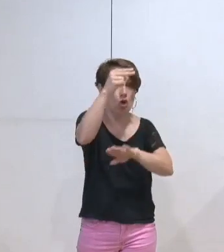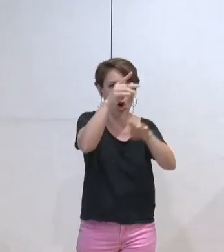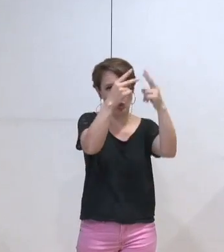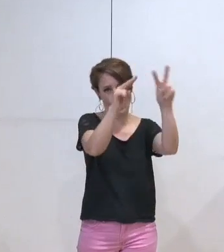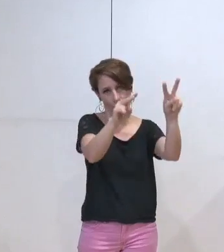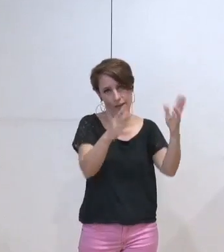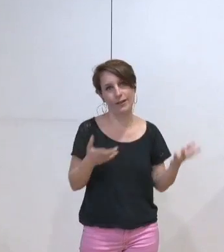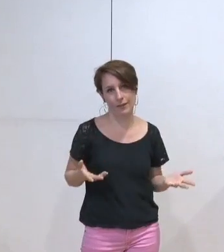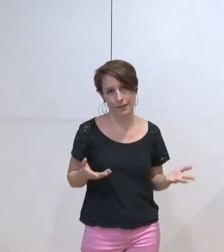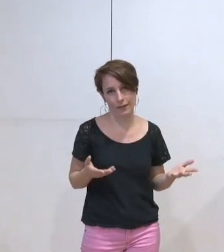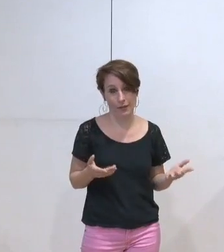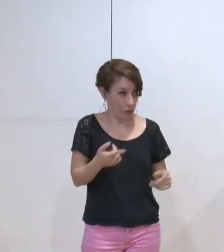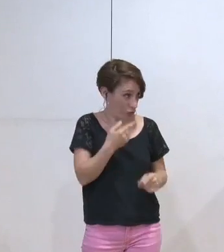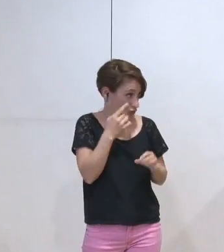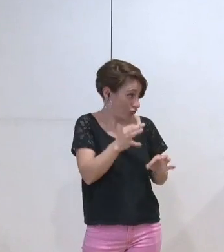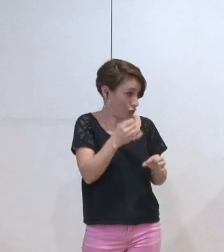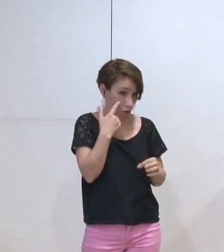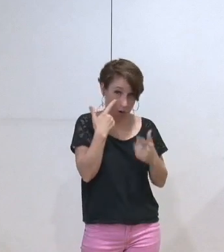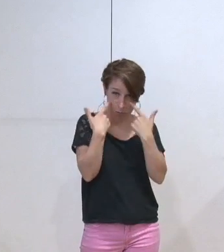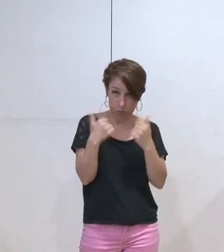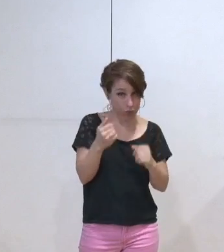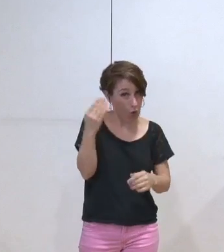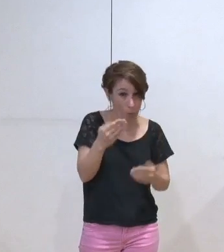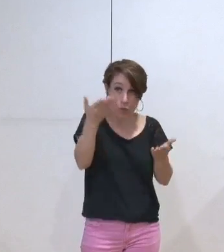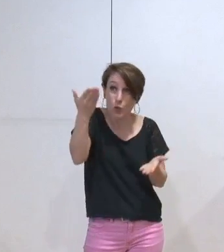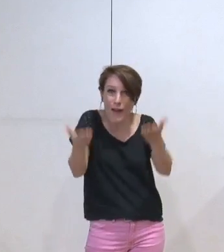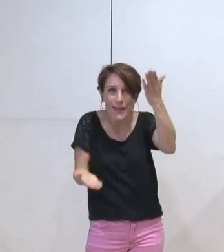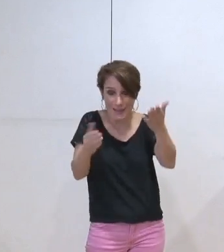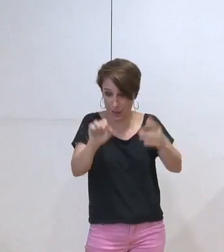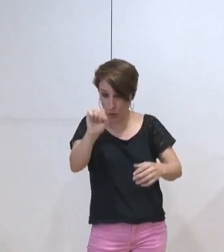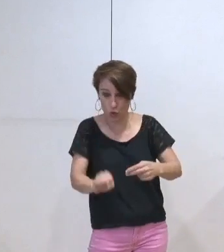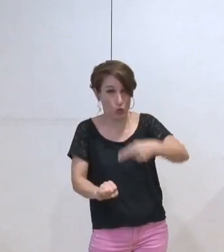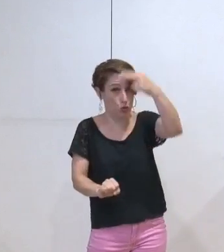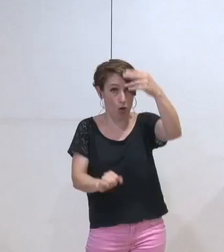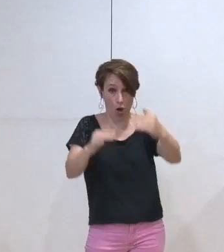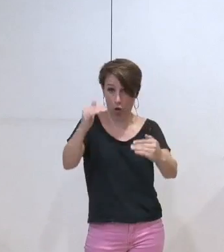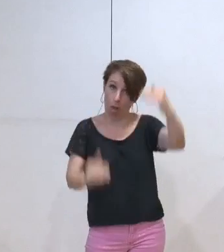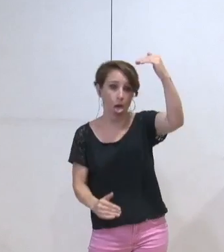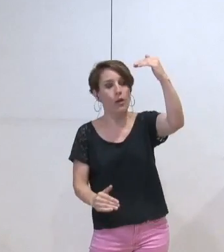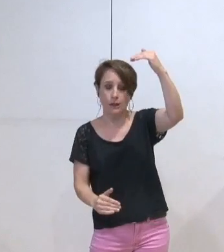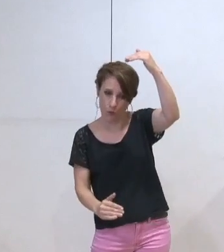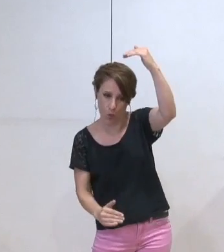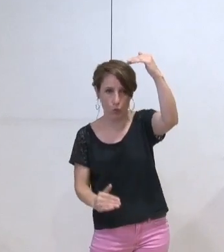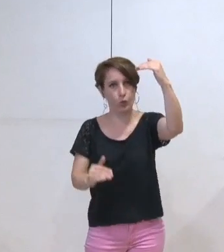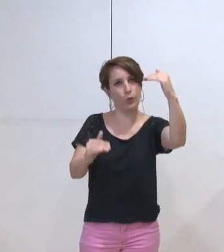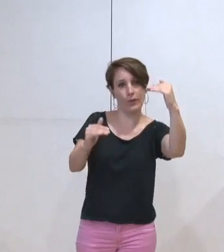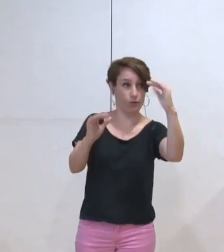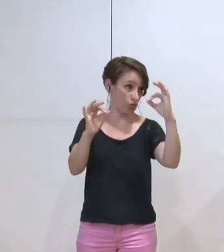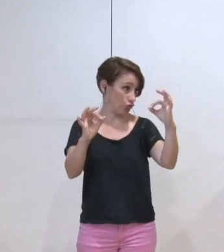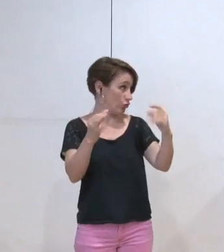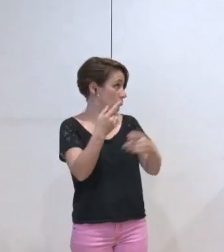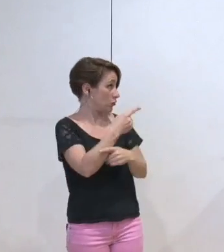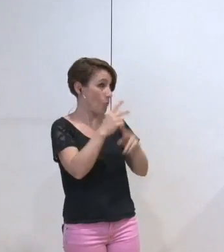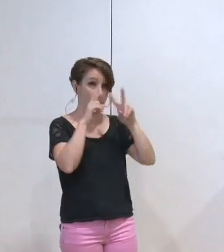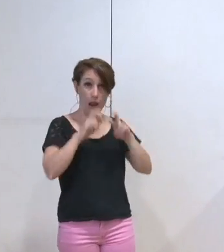cette nécessité de rééquilibrer l'offre du parc social à l'échelle de la ville est largement confirmé par cette